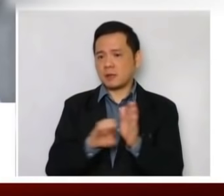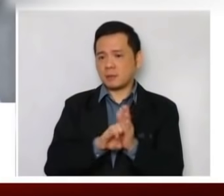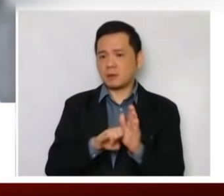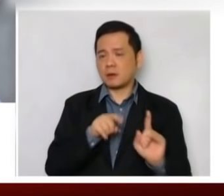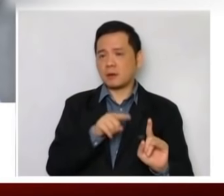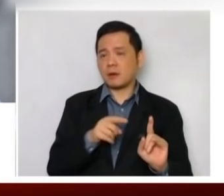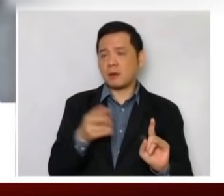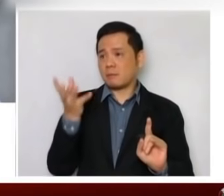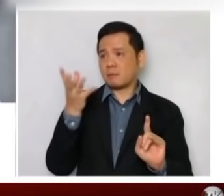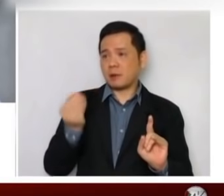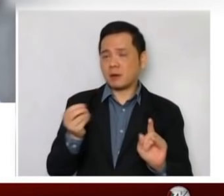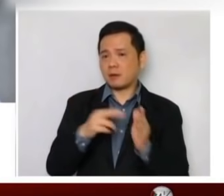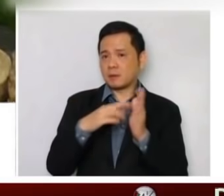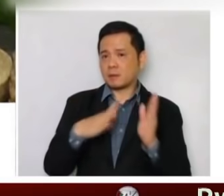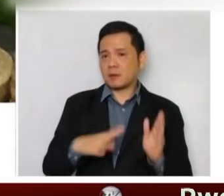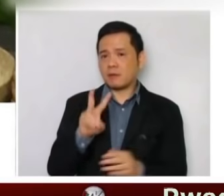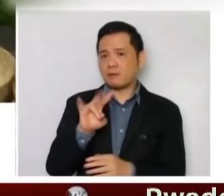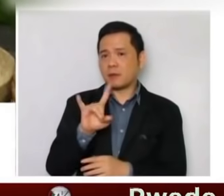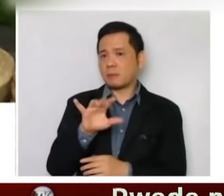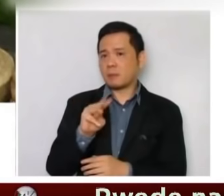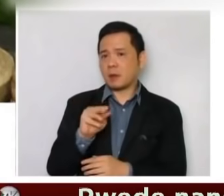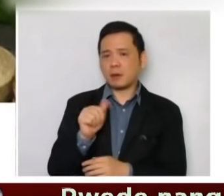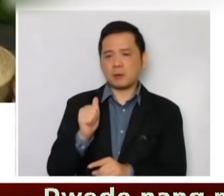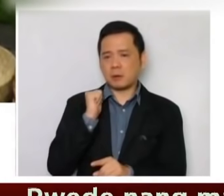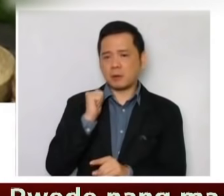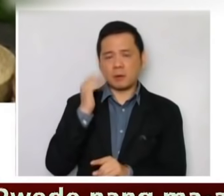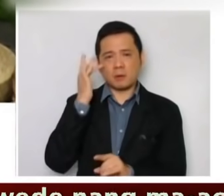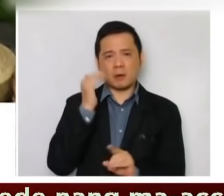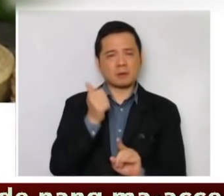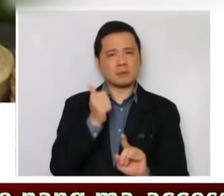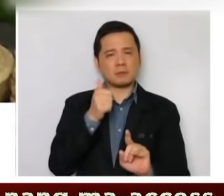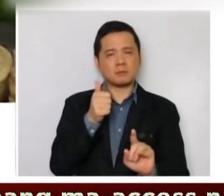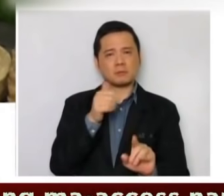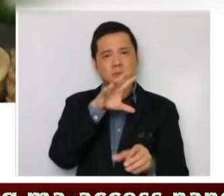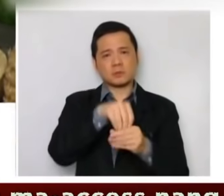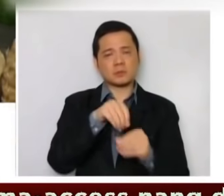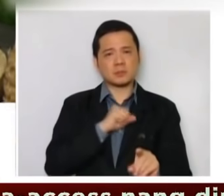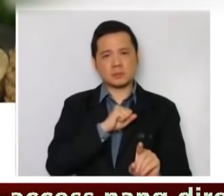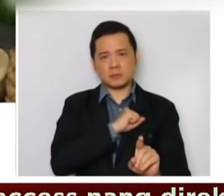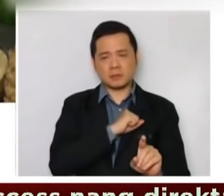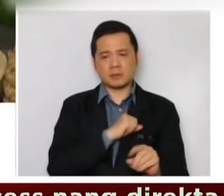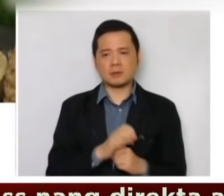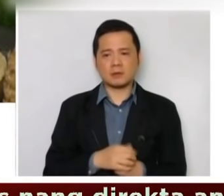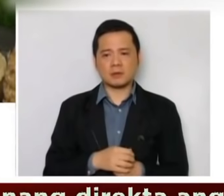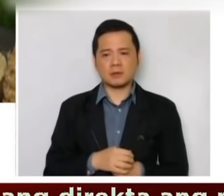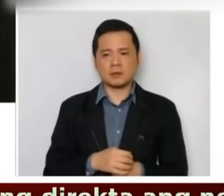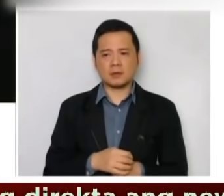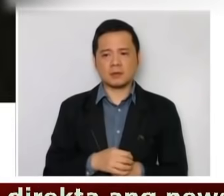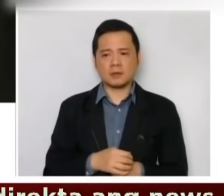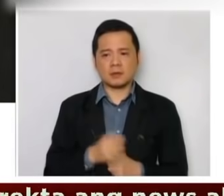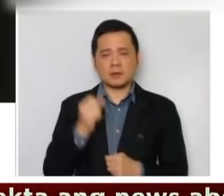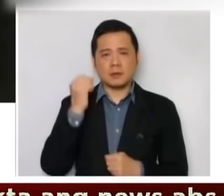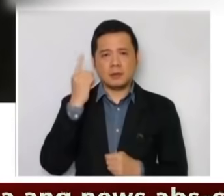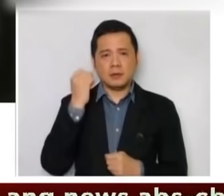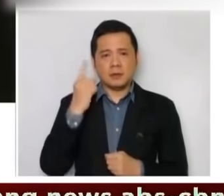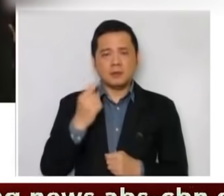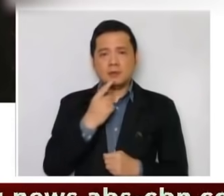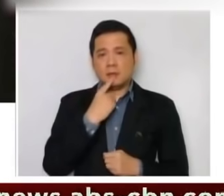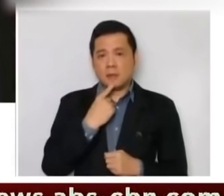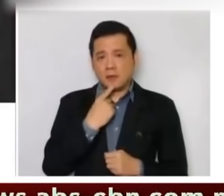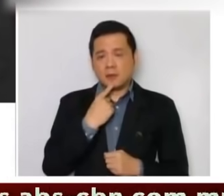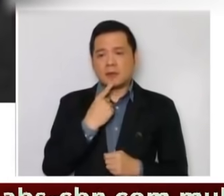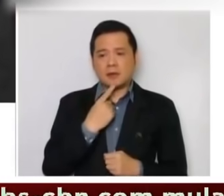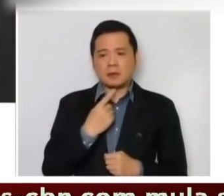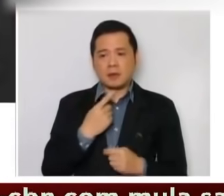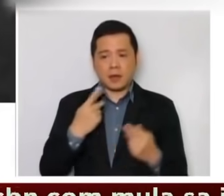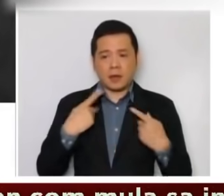District Representative Vilma Santos Recto na maugong umanong tumakbo bilang senador. Pero tinapos ni ATV ang mga espekulasyon nang maglabas kanina ng